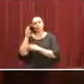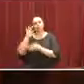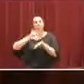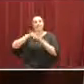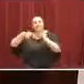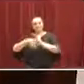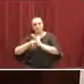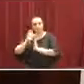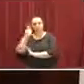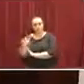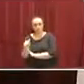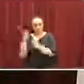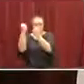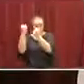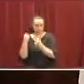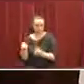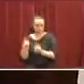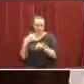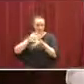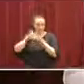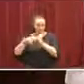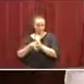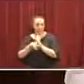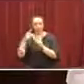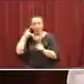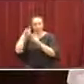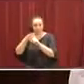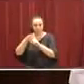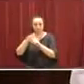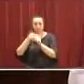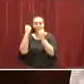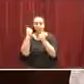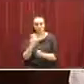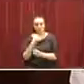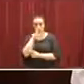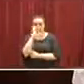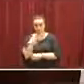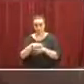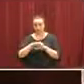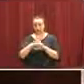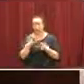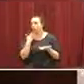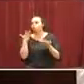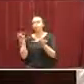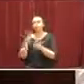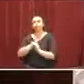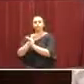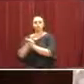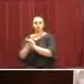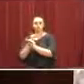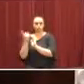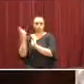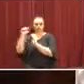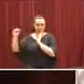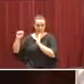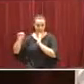corrupció institucionalitzada. És un sistema que s'ha dedicat a parasitar les nostres institucions per posar-les al servei dels seus.